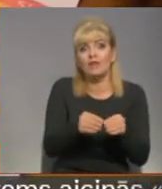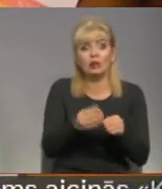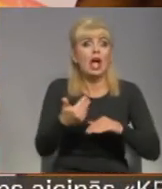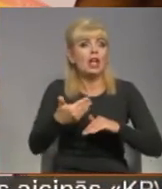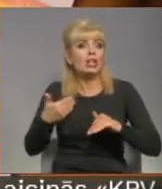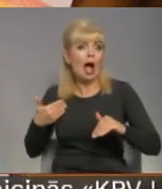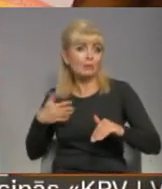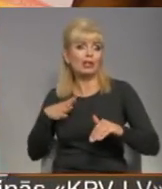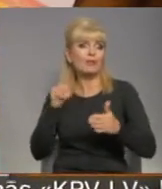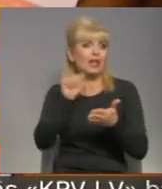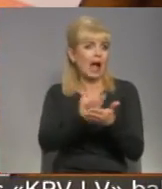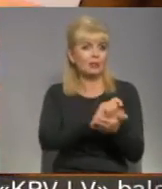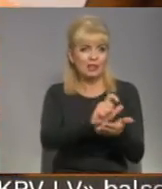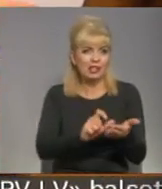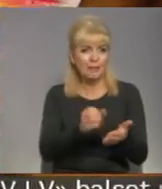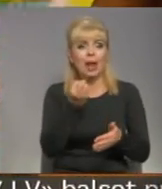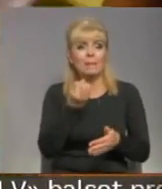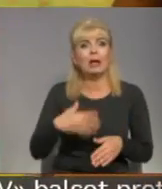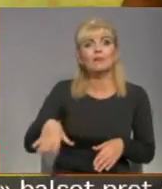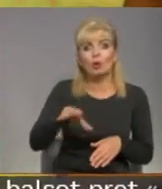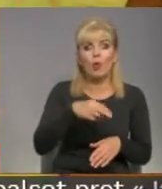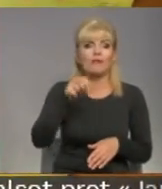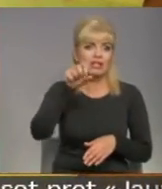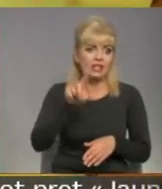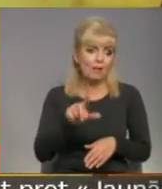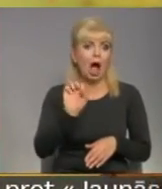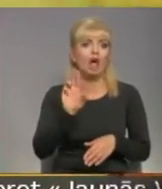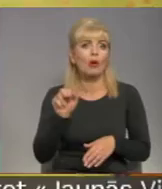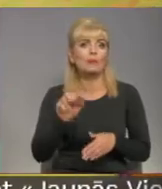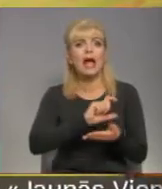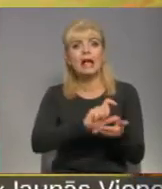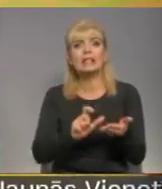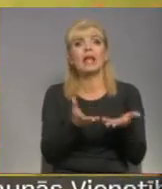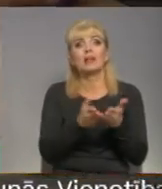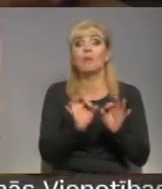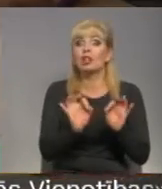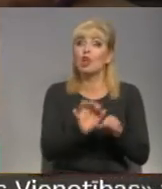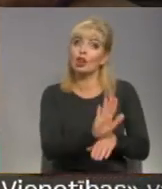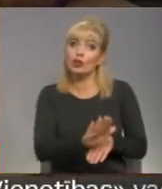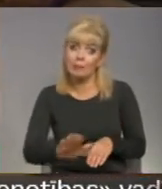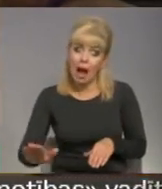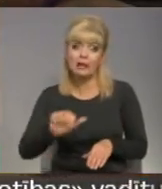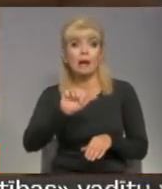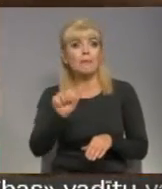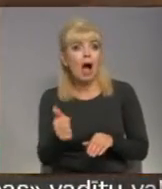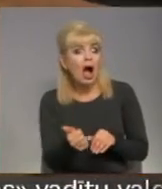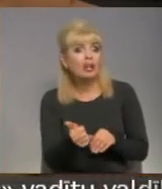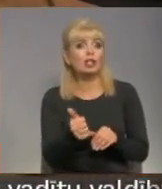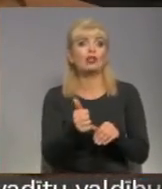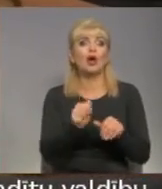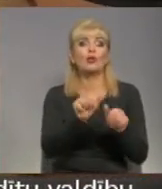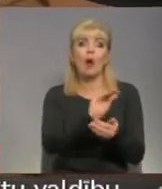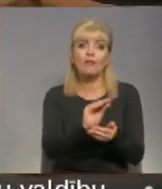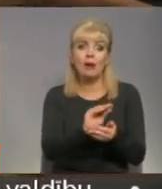iepriekš iespiestā dzēja 15 no visām 17 Antona Slišāna dzējas grāmatām bērniem. Māksliniecisko noformējumu veidojuši